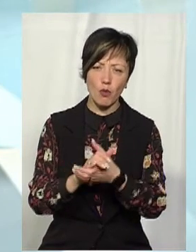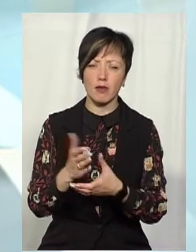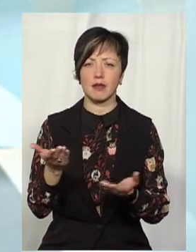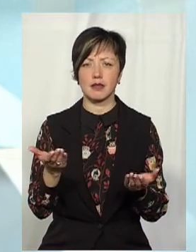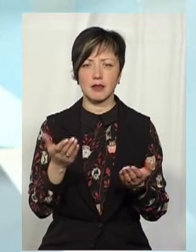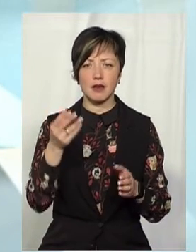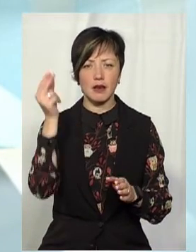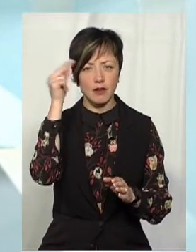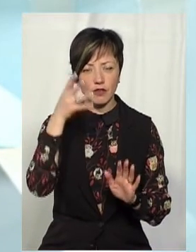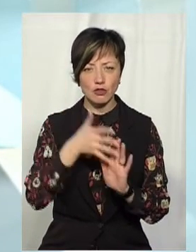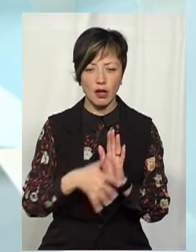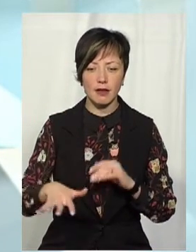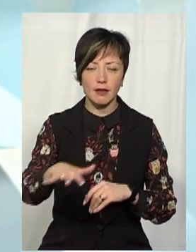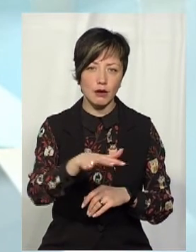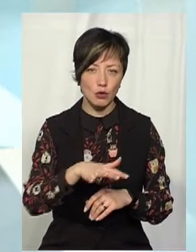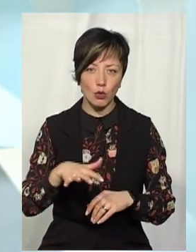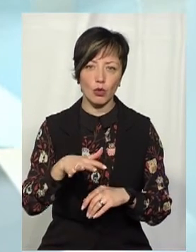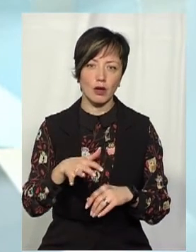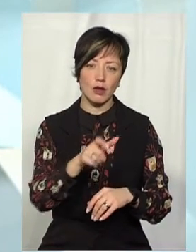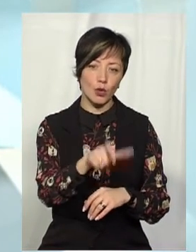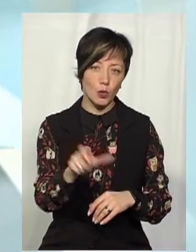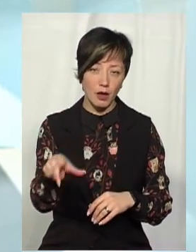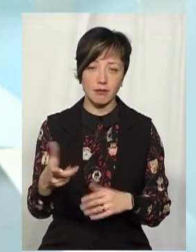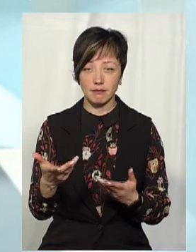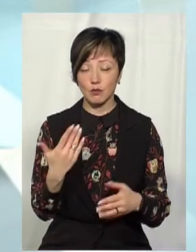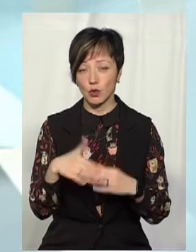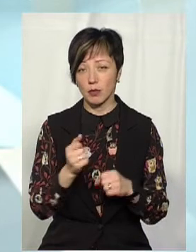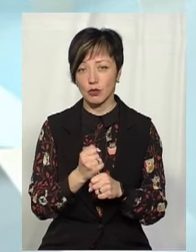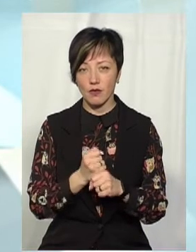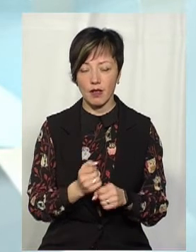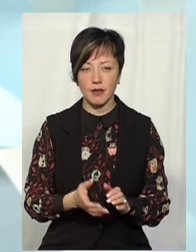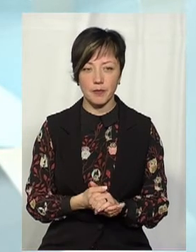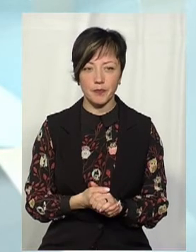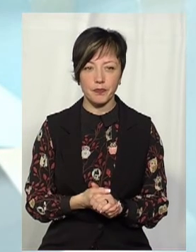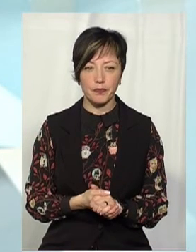знайомились, вони вивчали територію, мешканців, ну, вже працювали от.